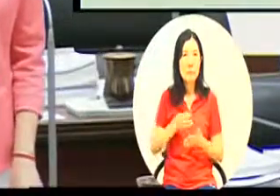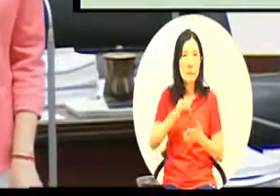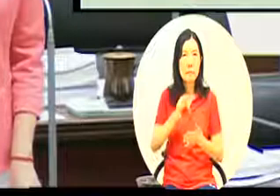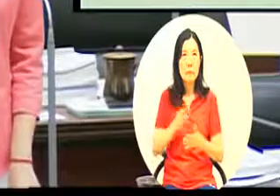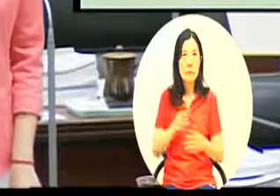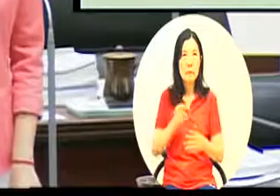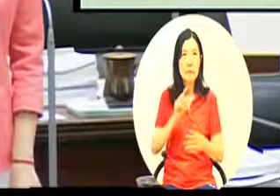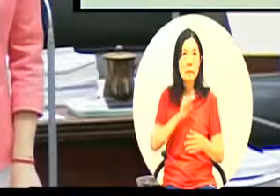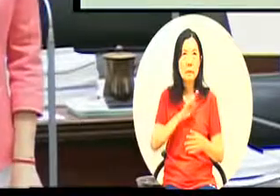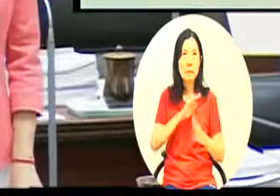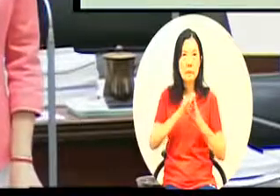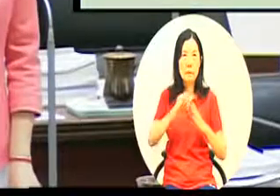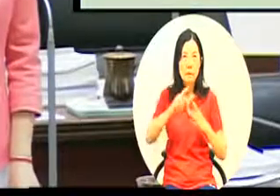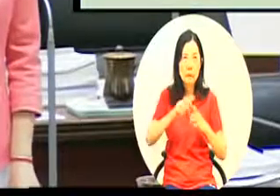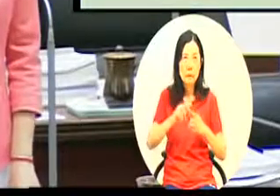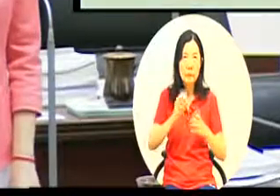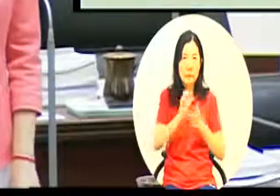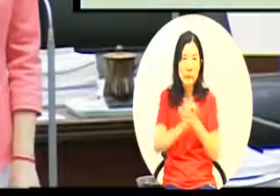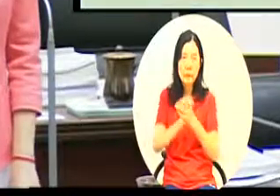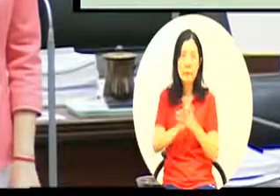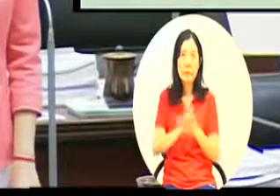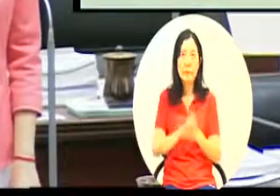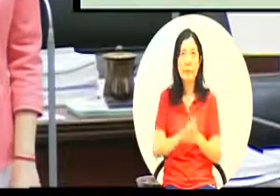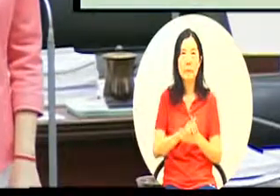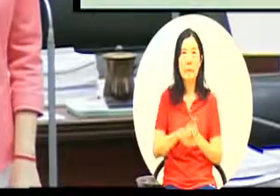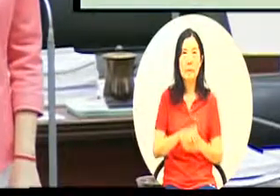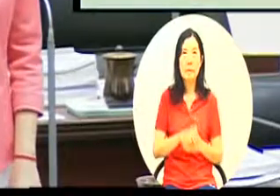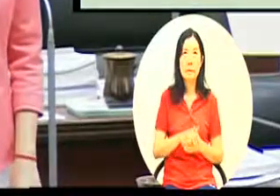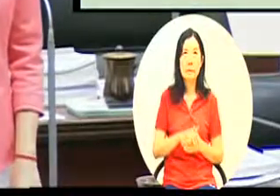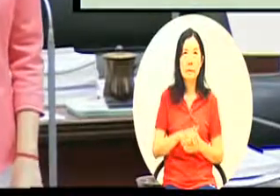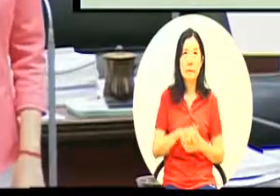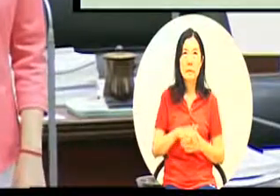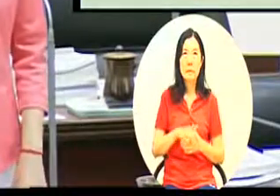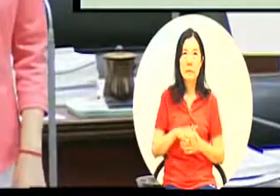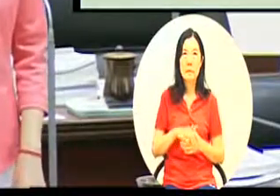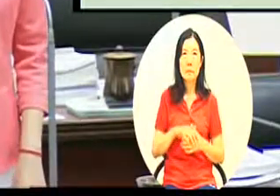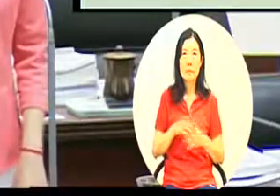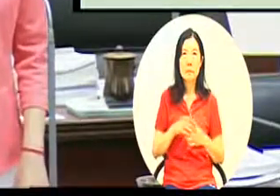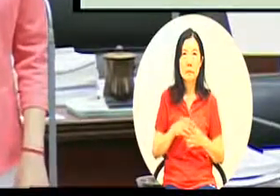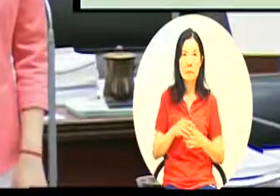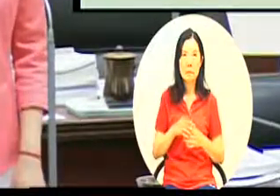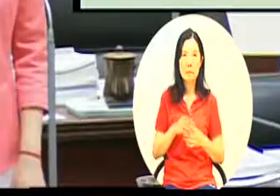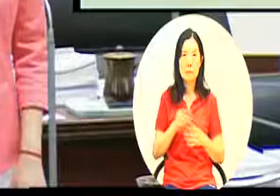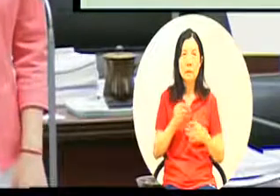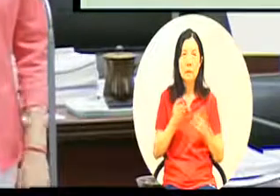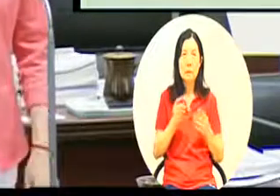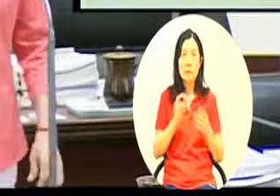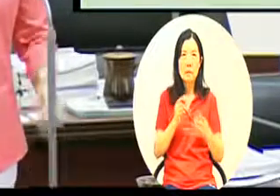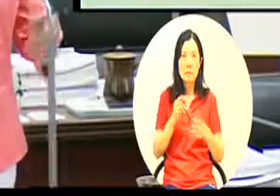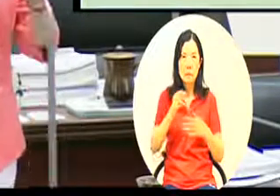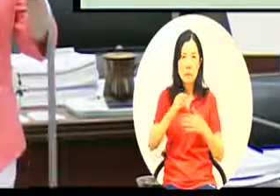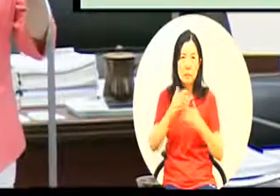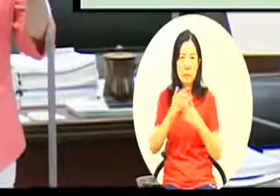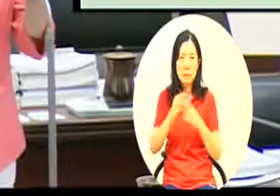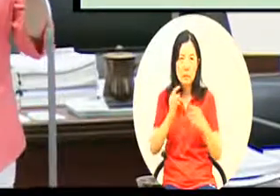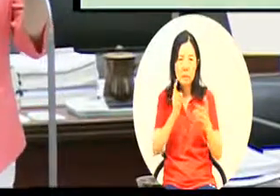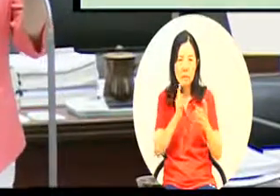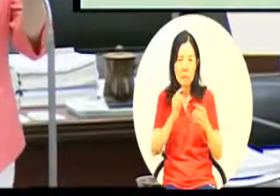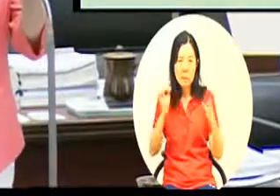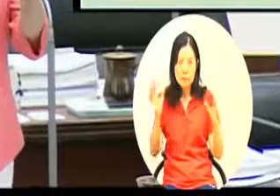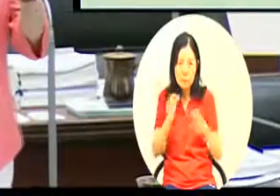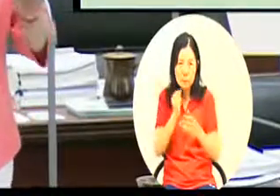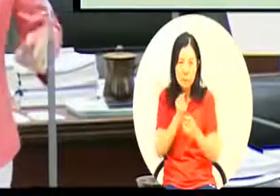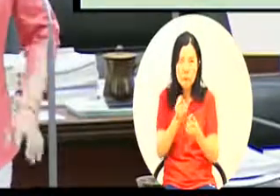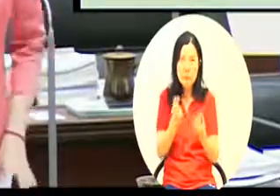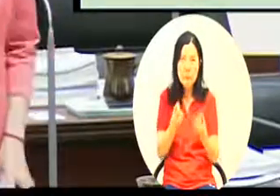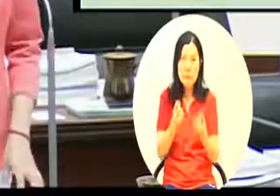亲朋好友，好像都会，因为我们没有时时刻刻都可以看到哈，所以呢，就如同小朋友